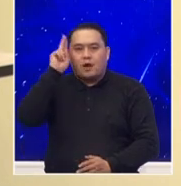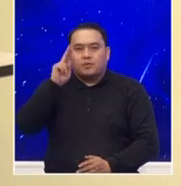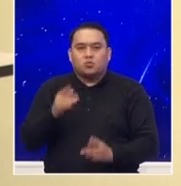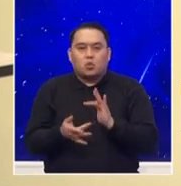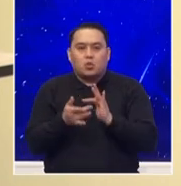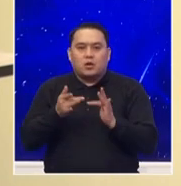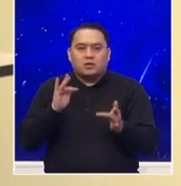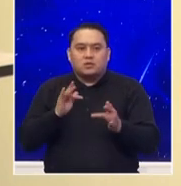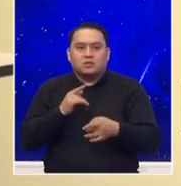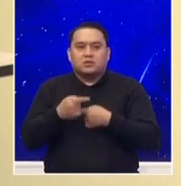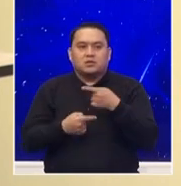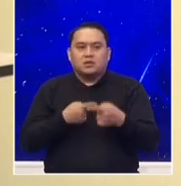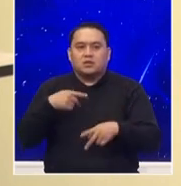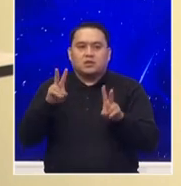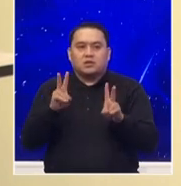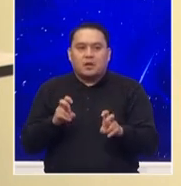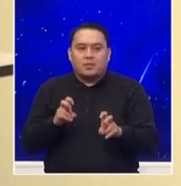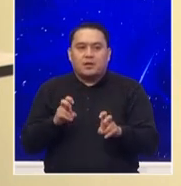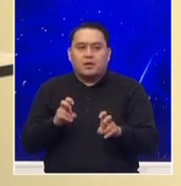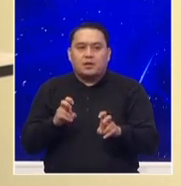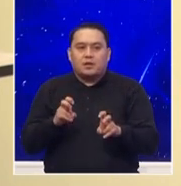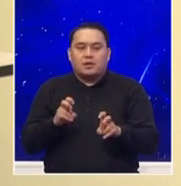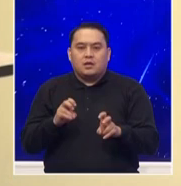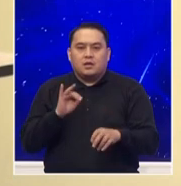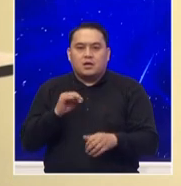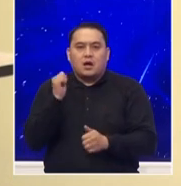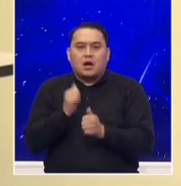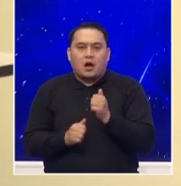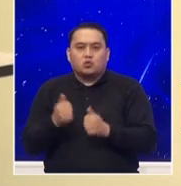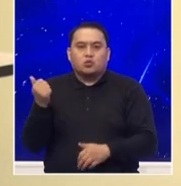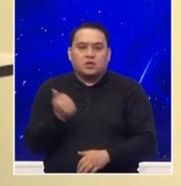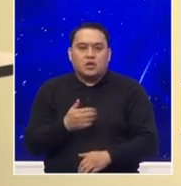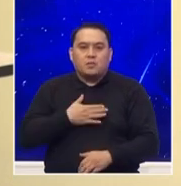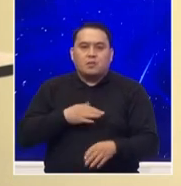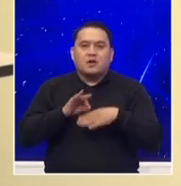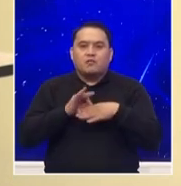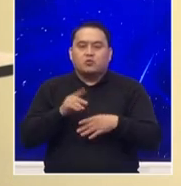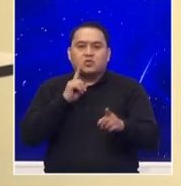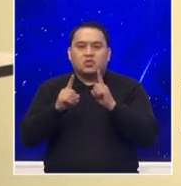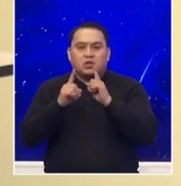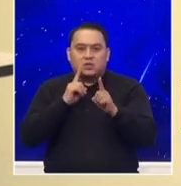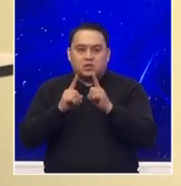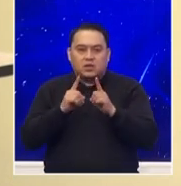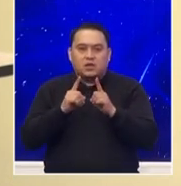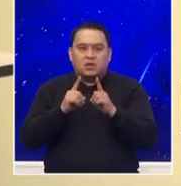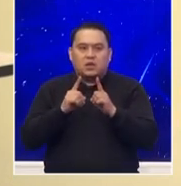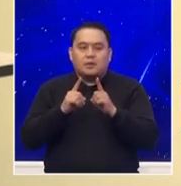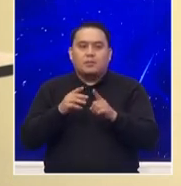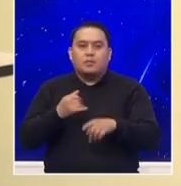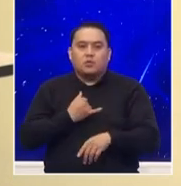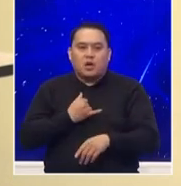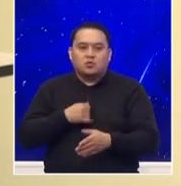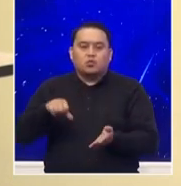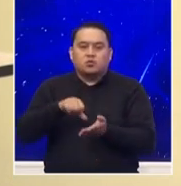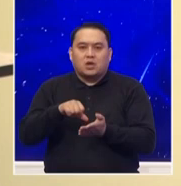через Microsoft Teams платформу. И каждую неделю мы проводим сессии. И после сессии обычно у нас